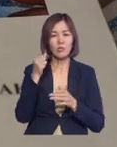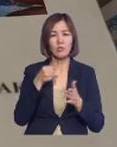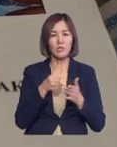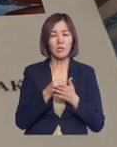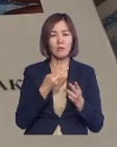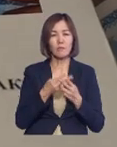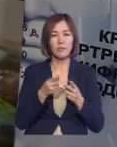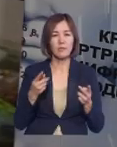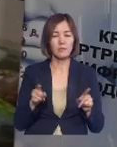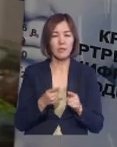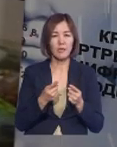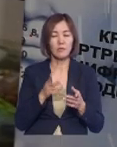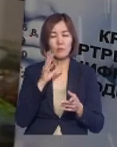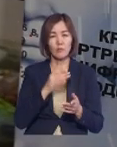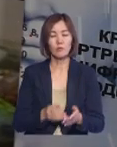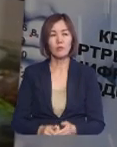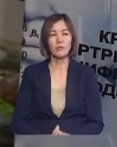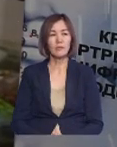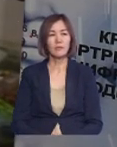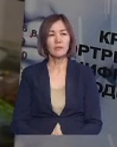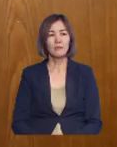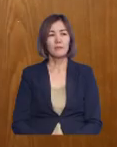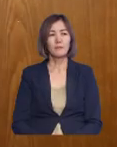бас бостандығынан айырылуы мүмкін.